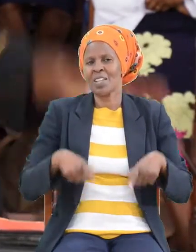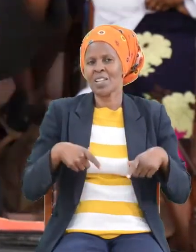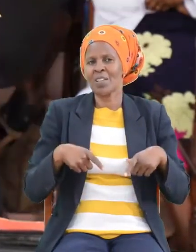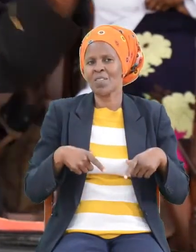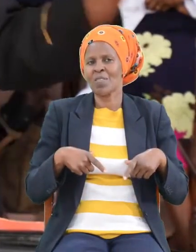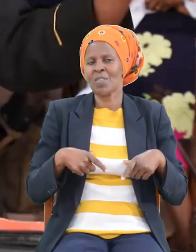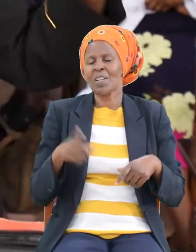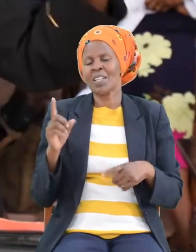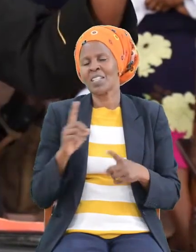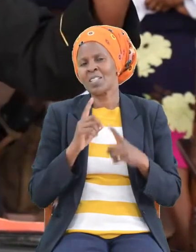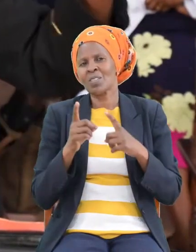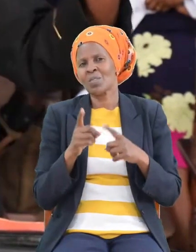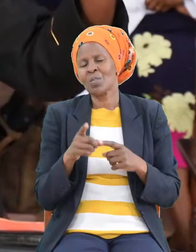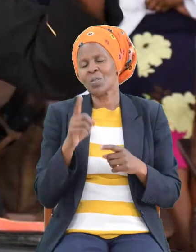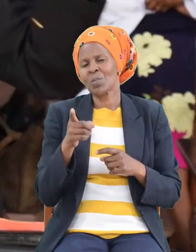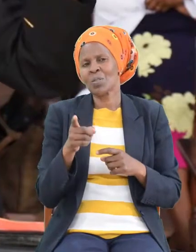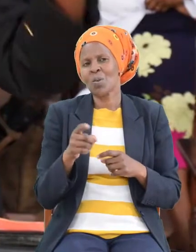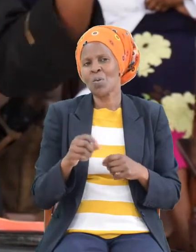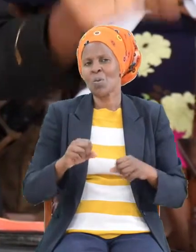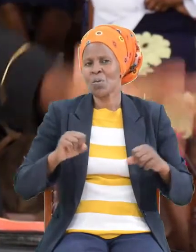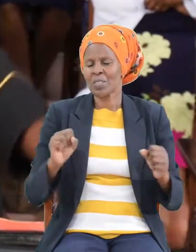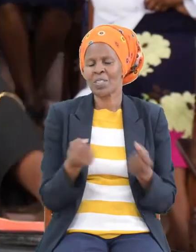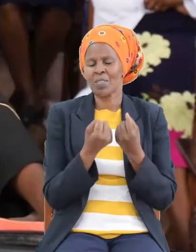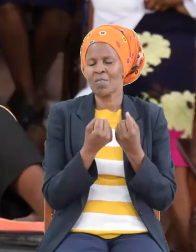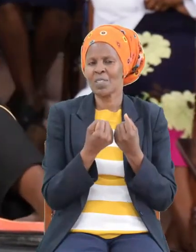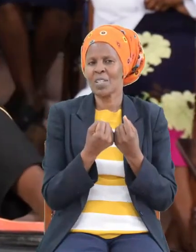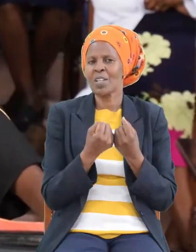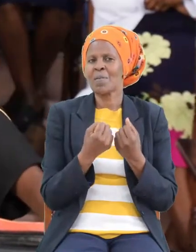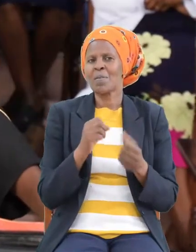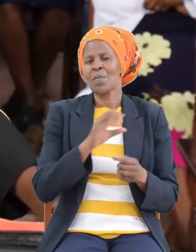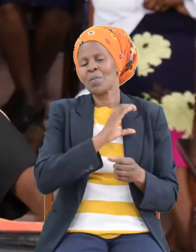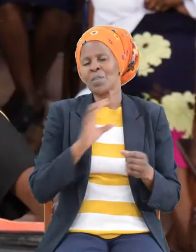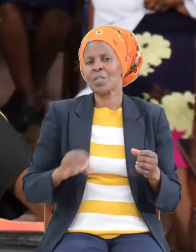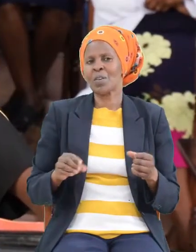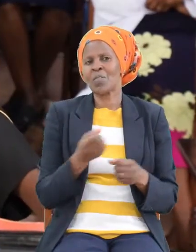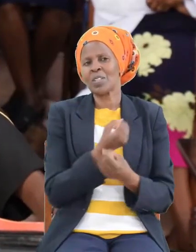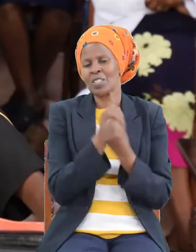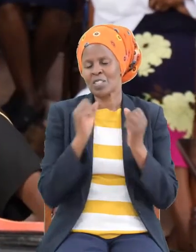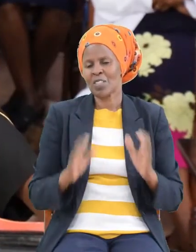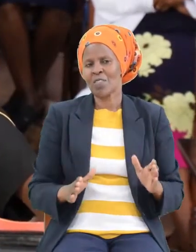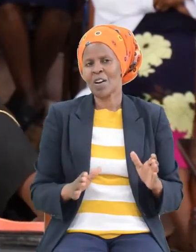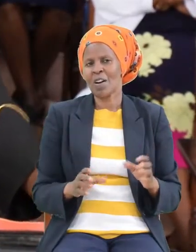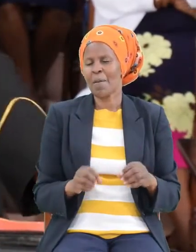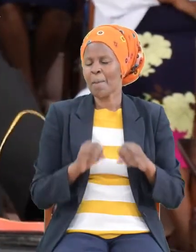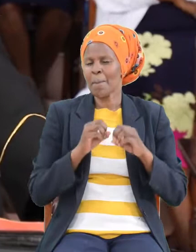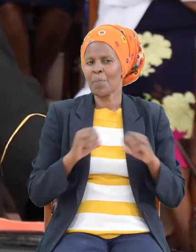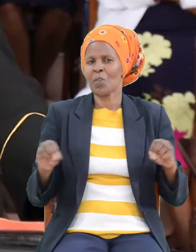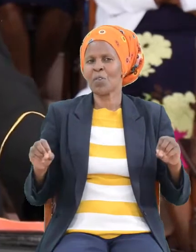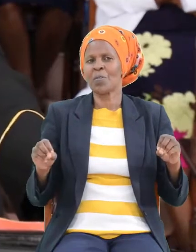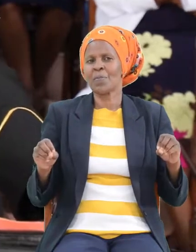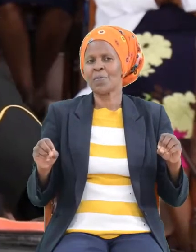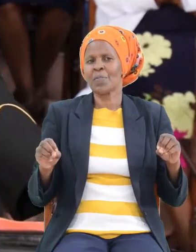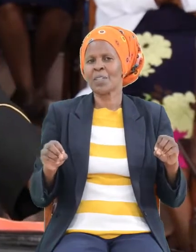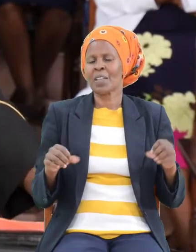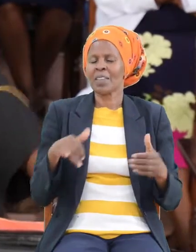ninataka kunena kwa wale hasa ambao hawajampokea Bwana Yesu Kristo kama mkombozi wa maisha yao, ya